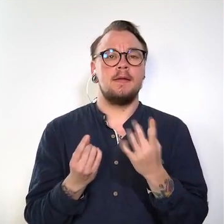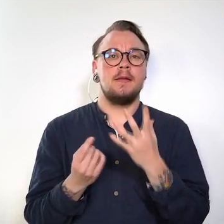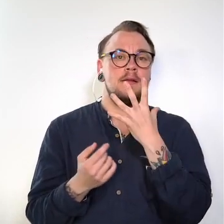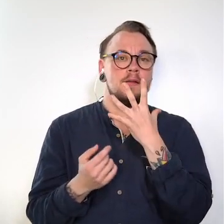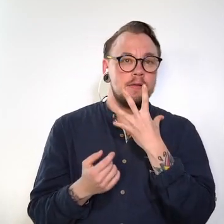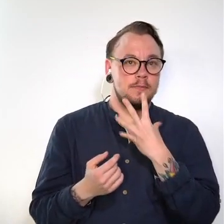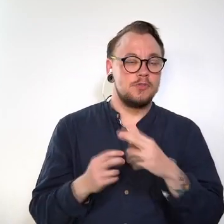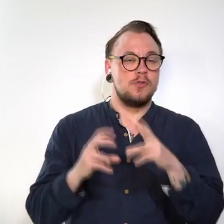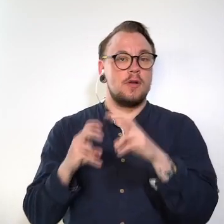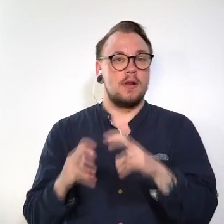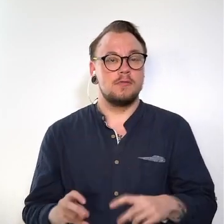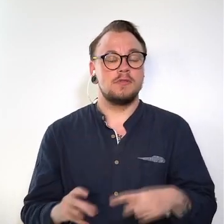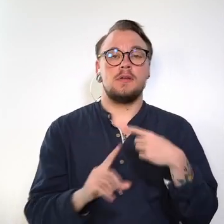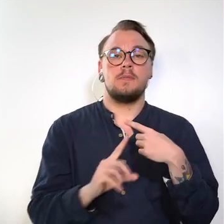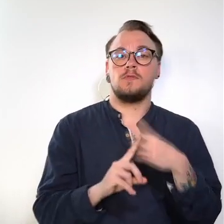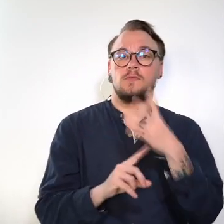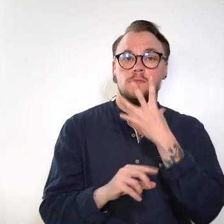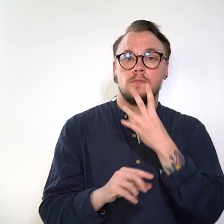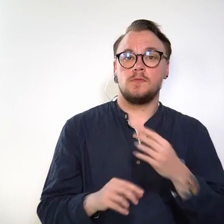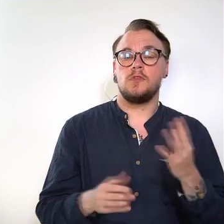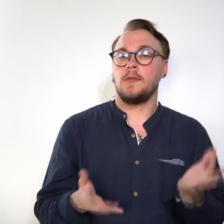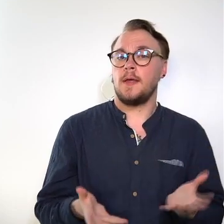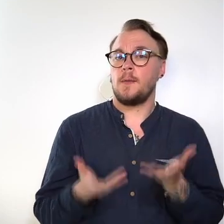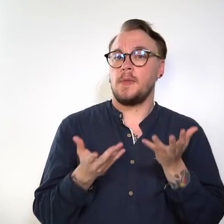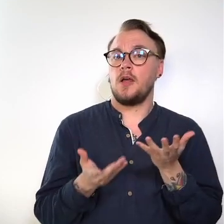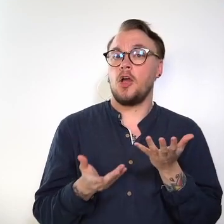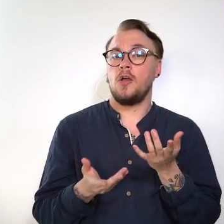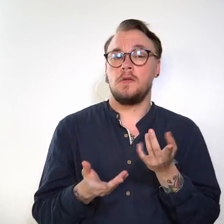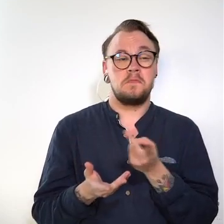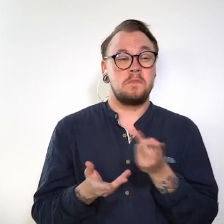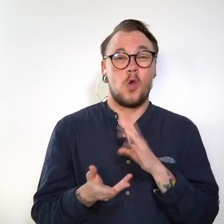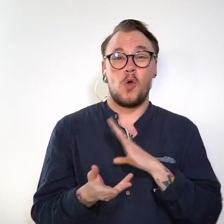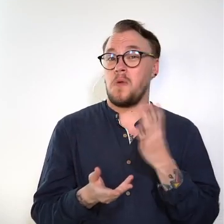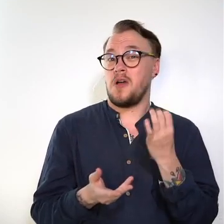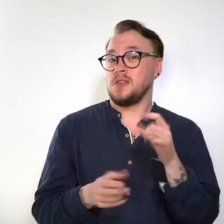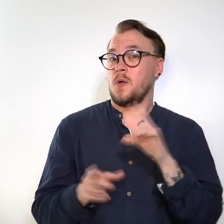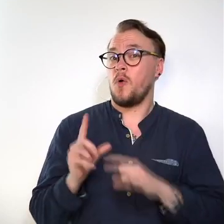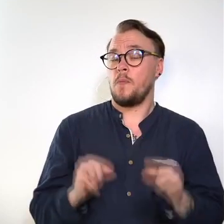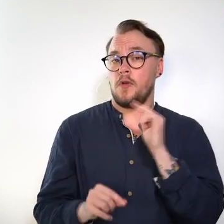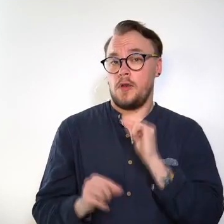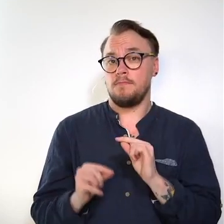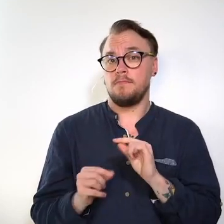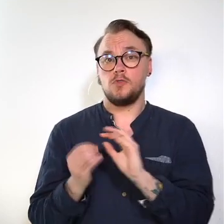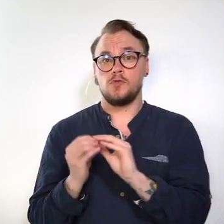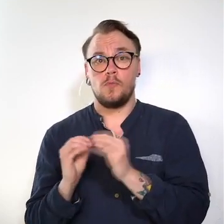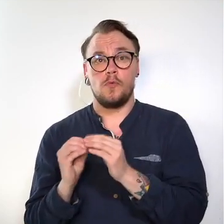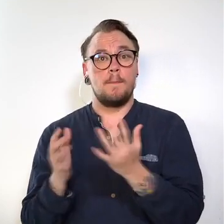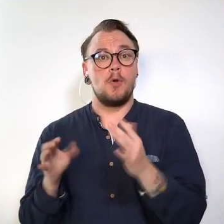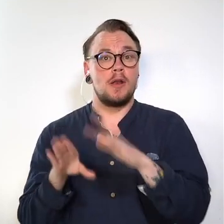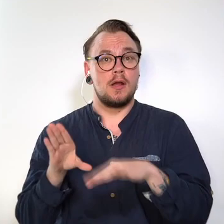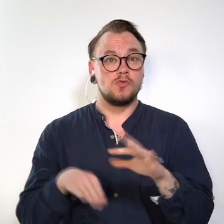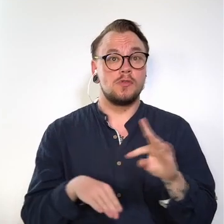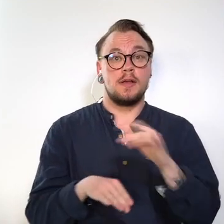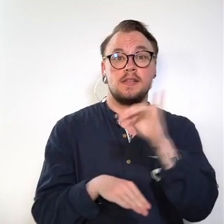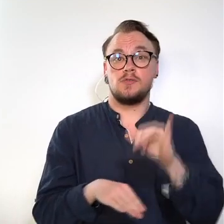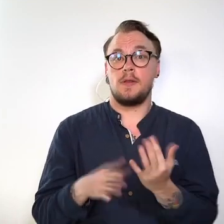seksuaalisen suuntautumisen ja sukupuolen moninaisuutta? Eli onko tämä semmoinen patologisoiva ajattelu edelleen psykoanalyysissä